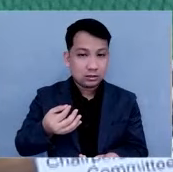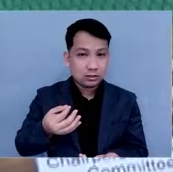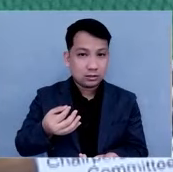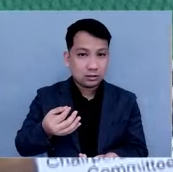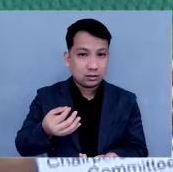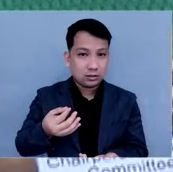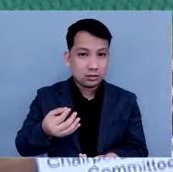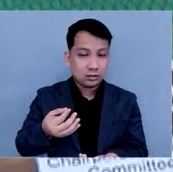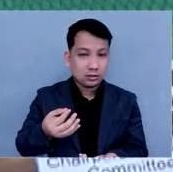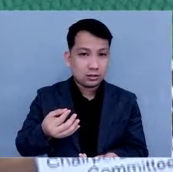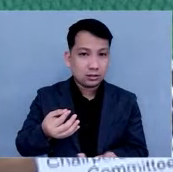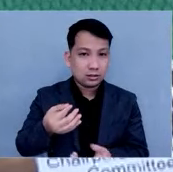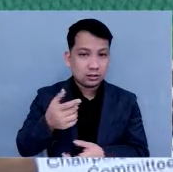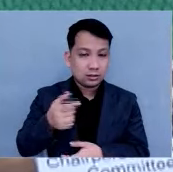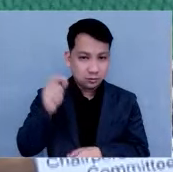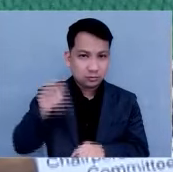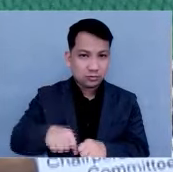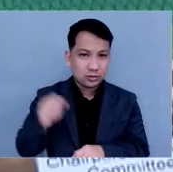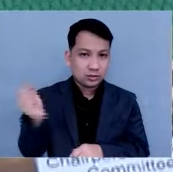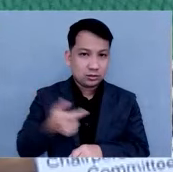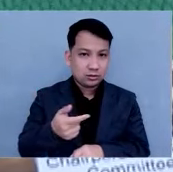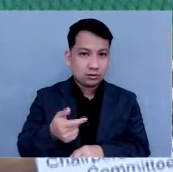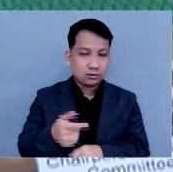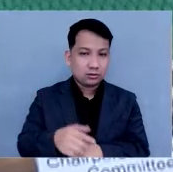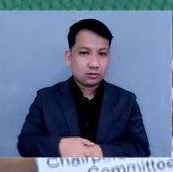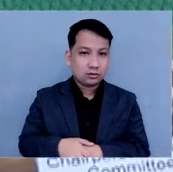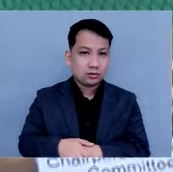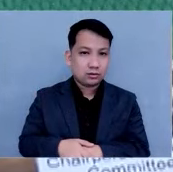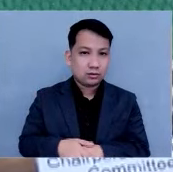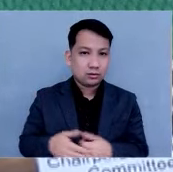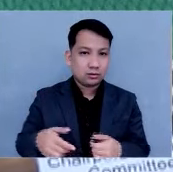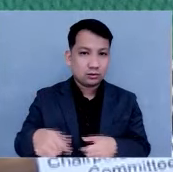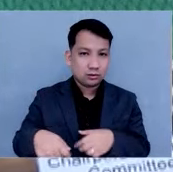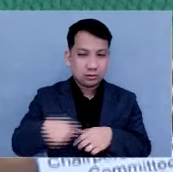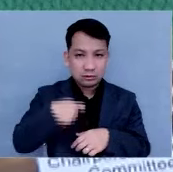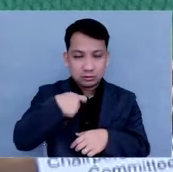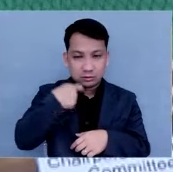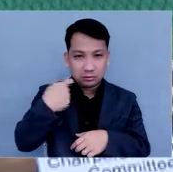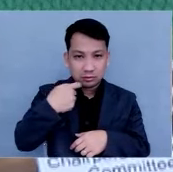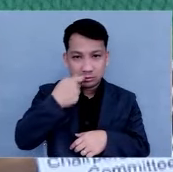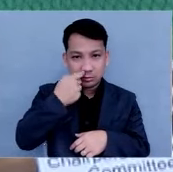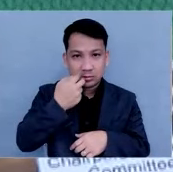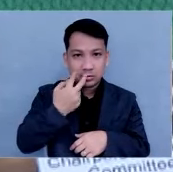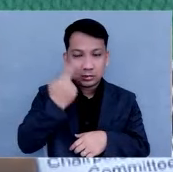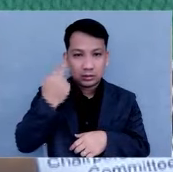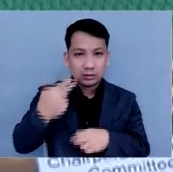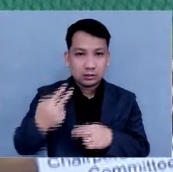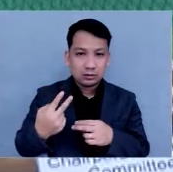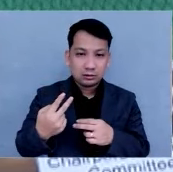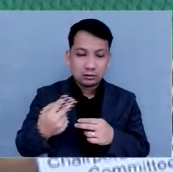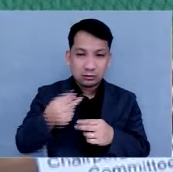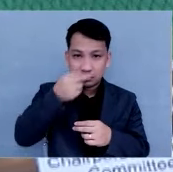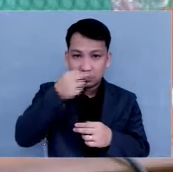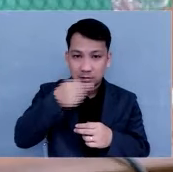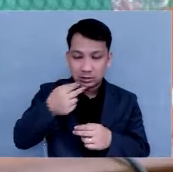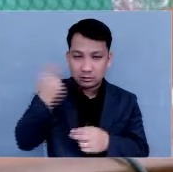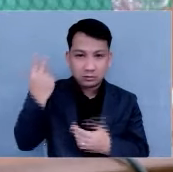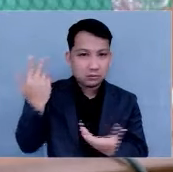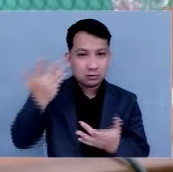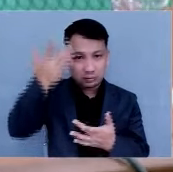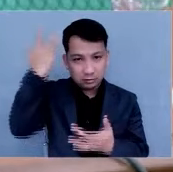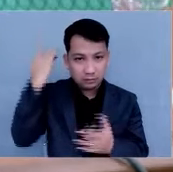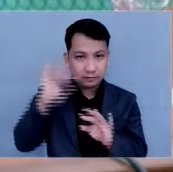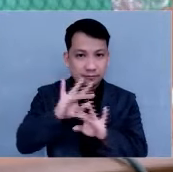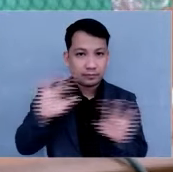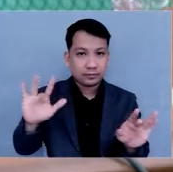pwede sir L Yes Pwede lahat o Paano kung shave niyo sir kasi once na pinutol mo yung buhok mo wala ng wala